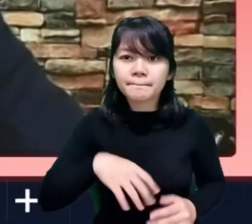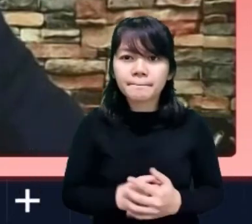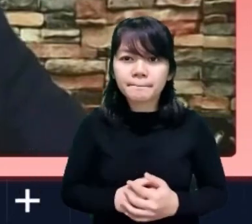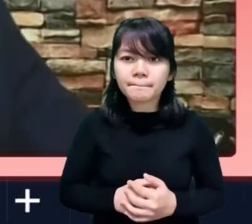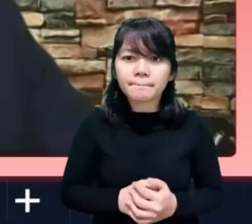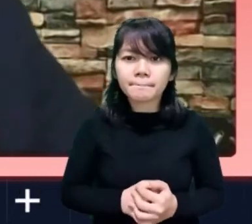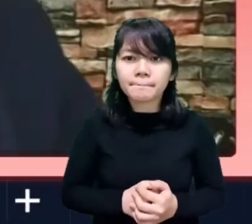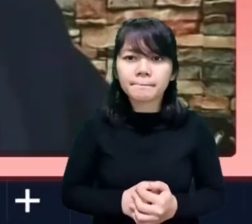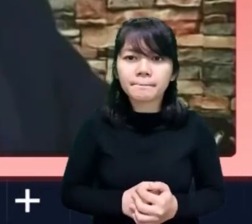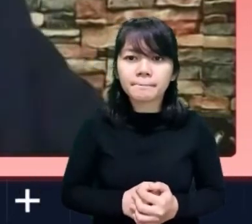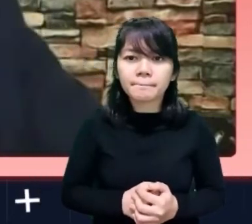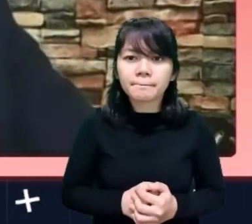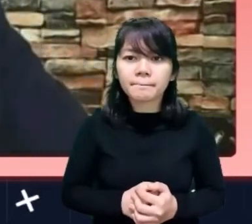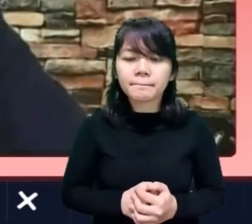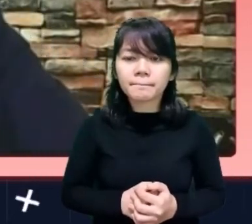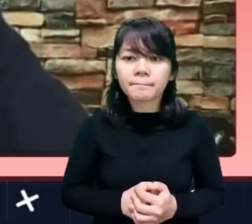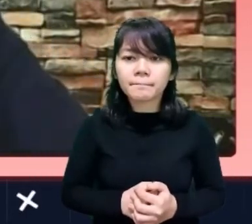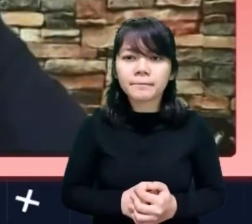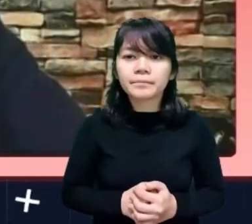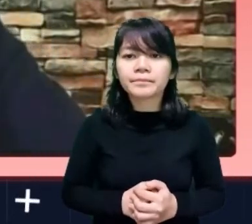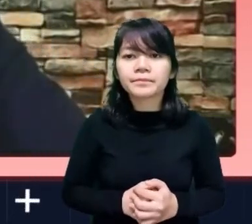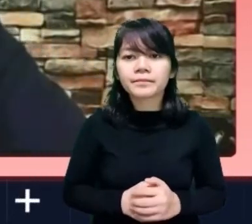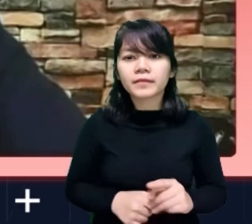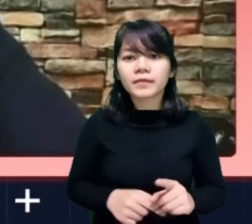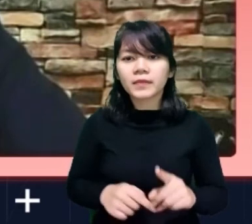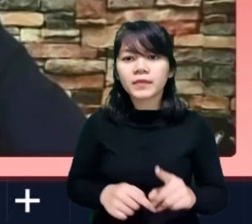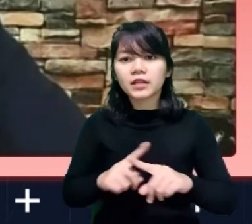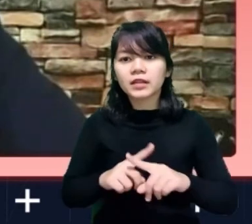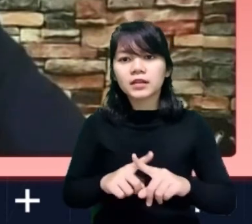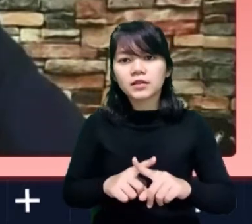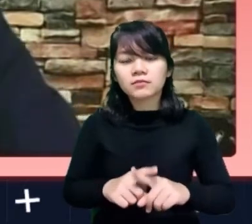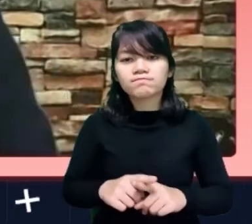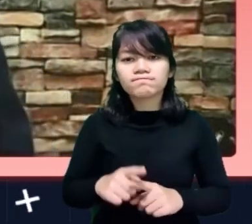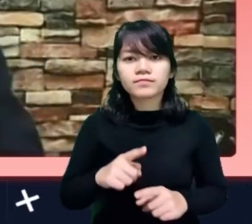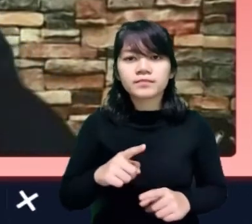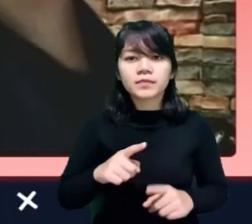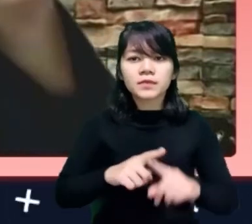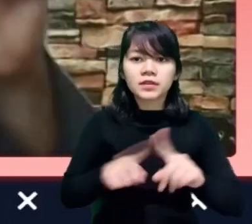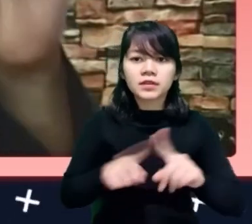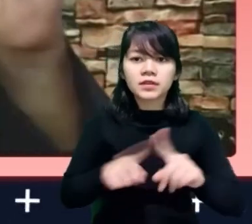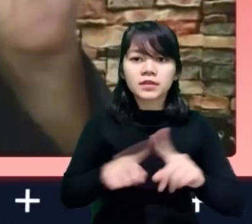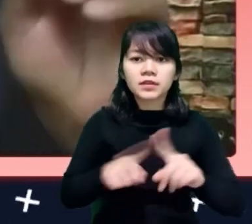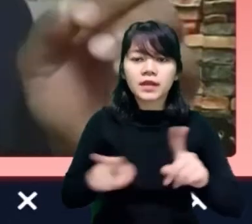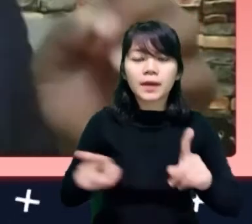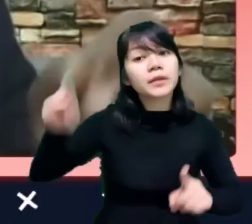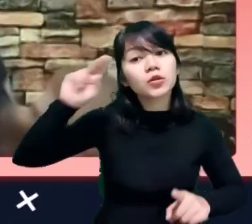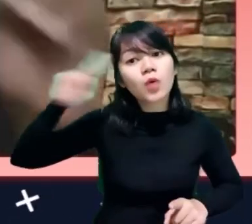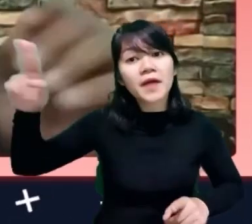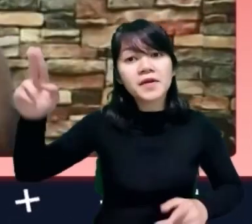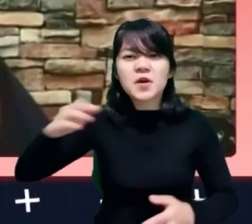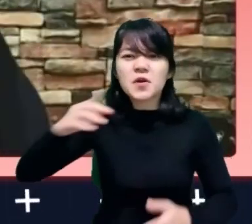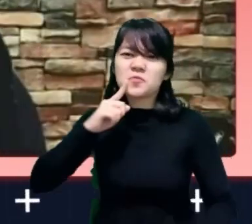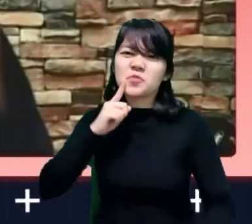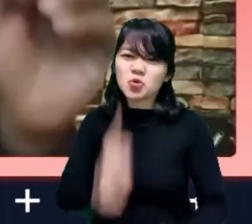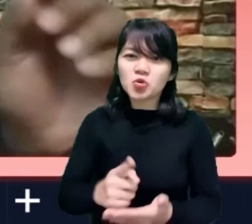hawa nafsu rakusnya, maka Tuhan menghukum mereka. Nah, untuk menjawab, oh, saya pakai nah juga ya.